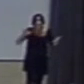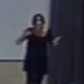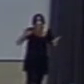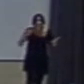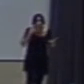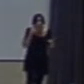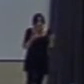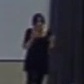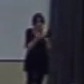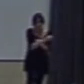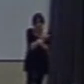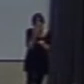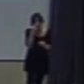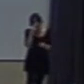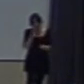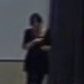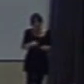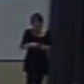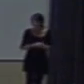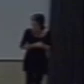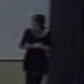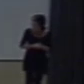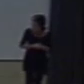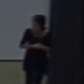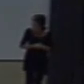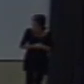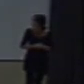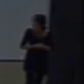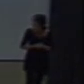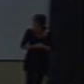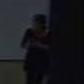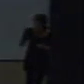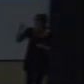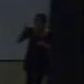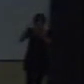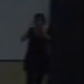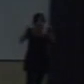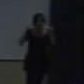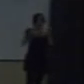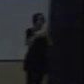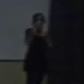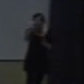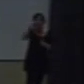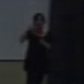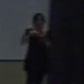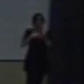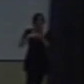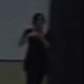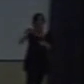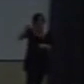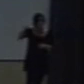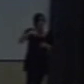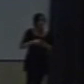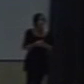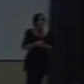molt interessant. Això és una altra de les fonts bàsiques, aquesta és l'ambaixadora dels Estats Units a les Nacions Unides, que bueno, et